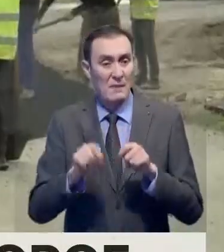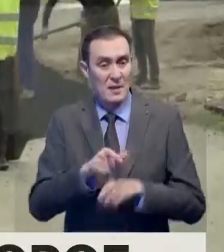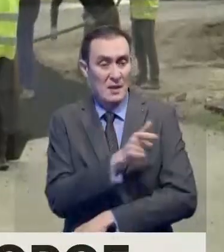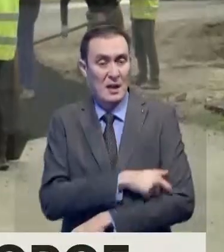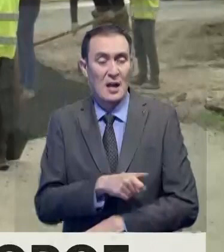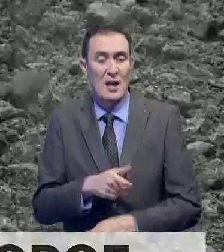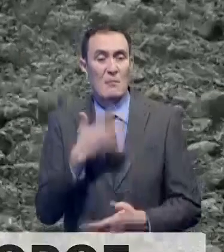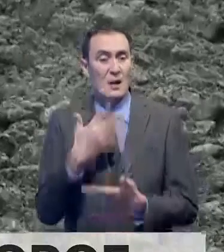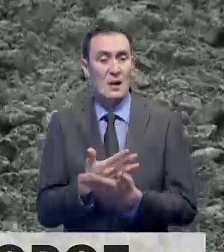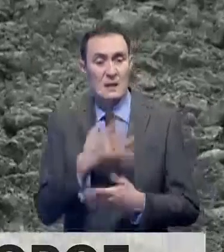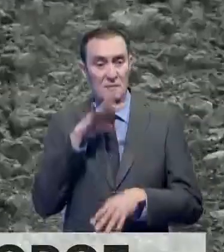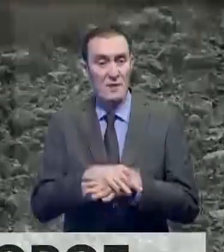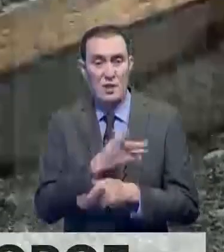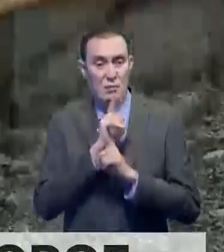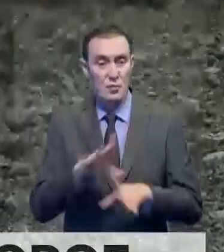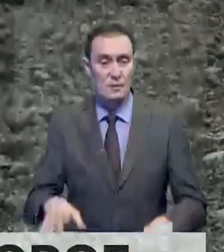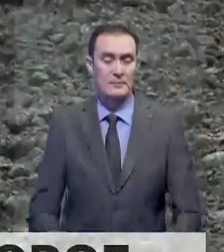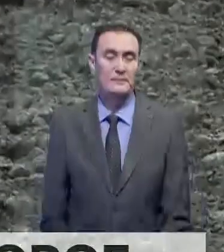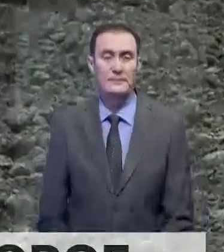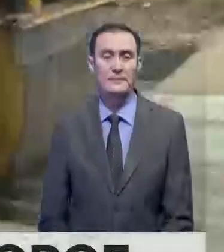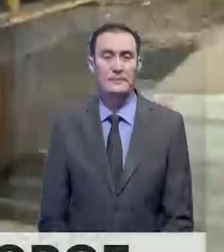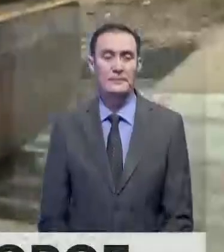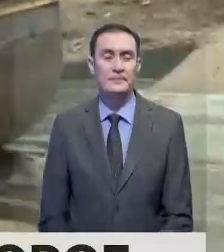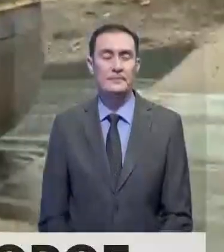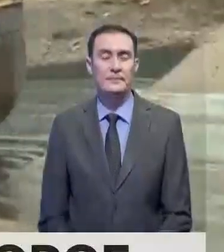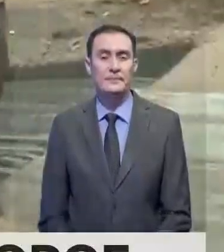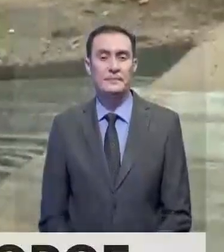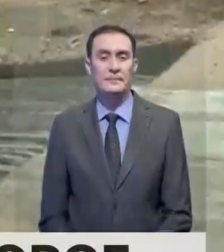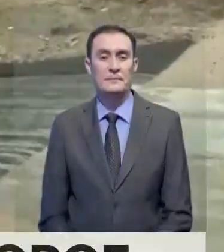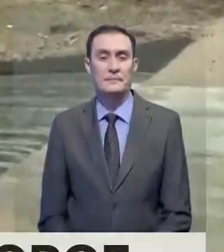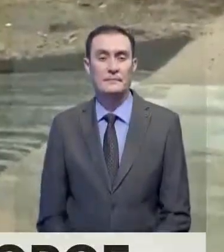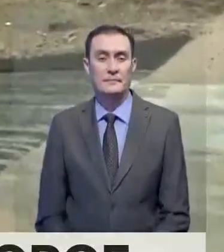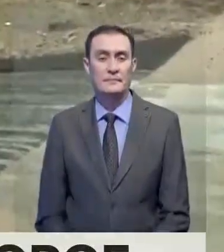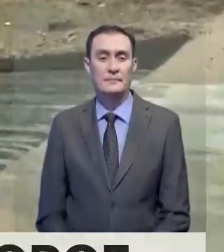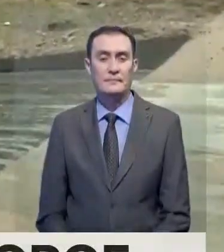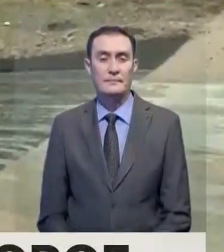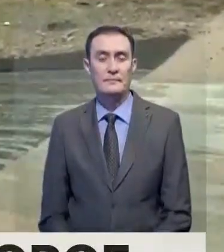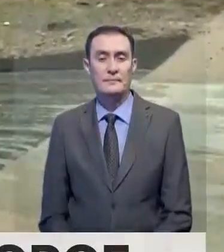не выявит дефектов. Наталья Строкова, Сергей Трахтенберг, Кустанайская область, Хабар 24.